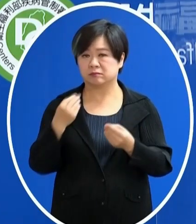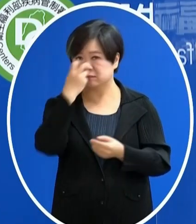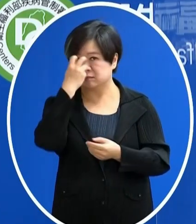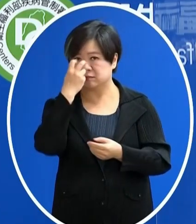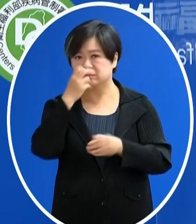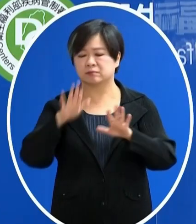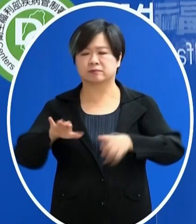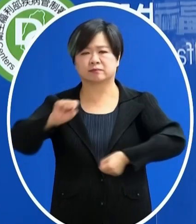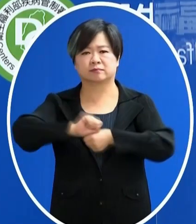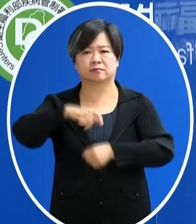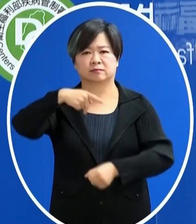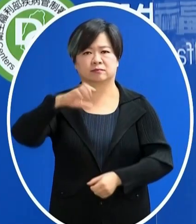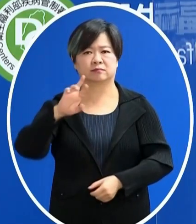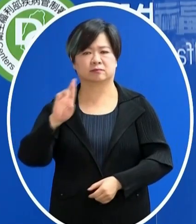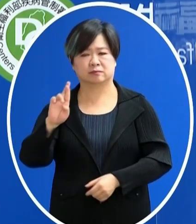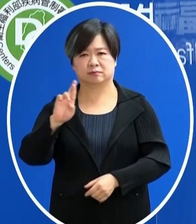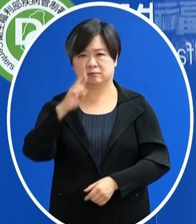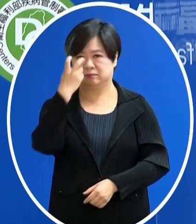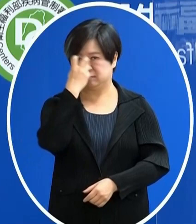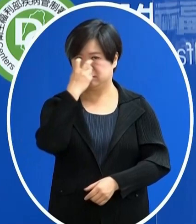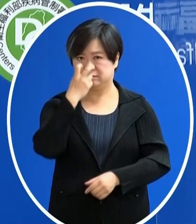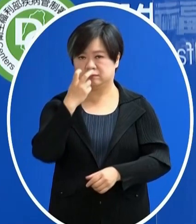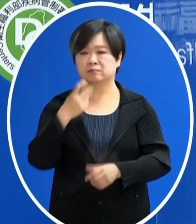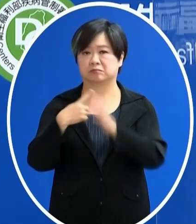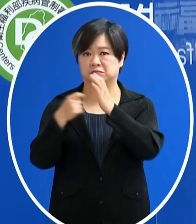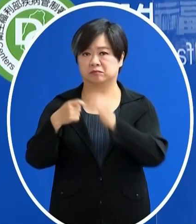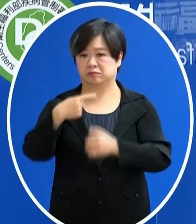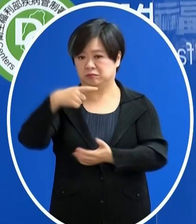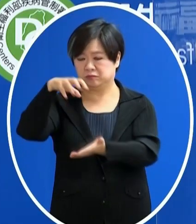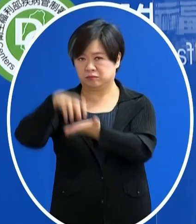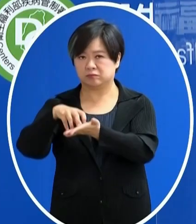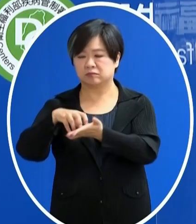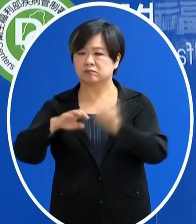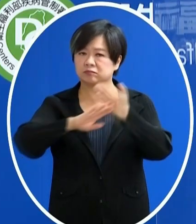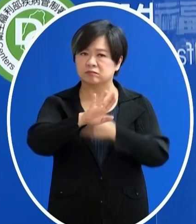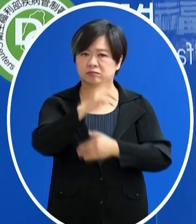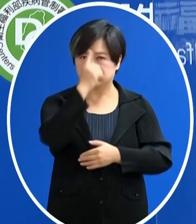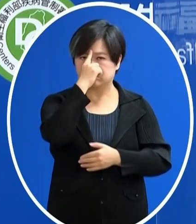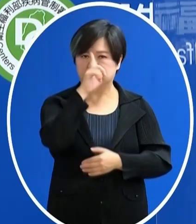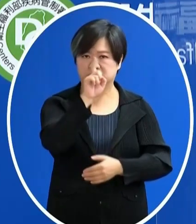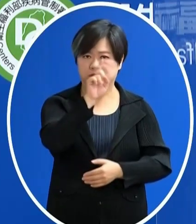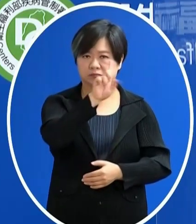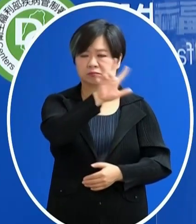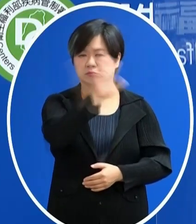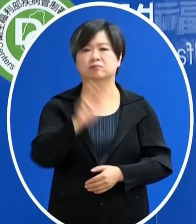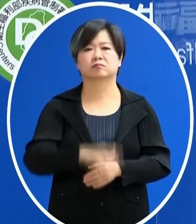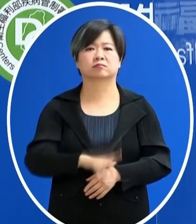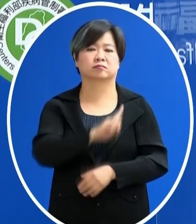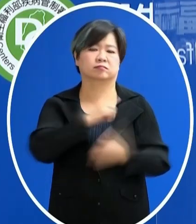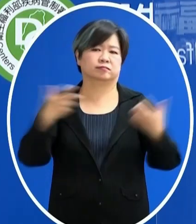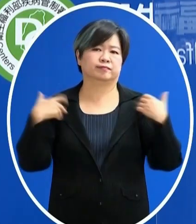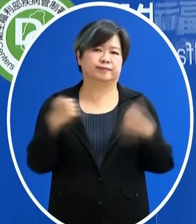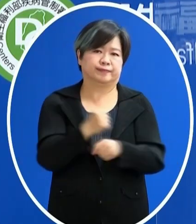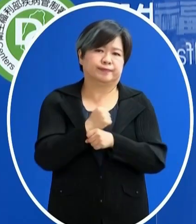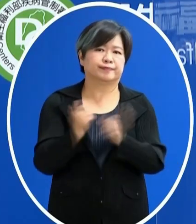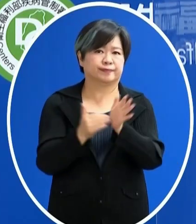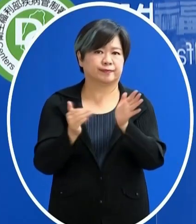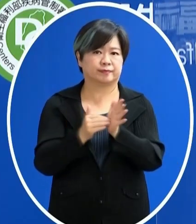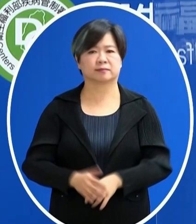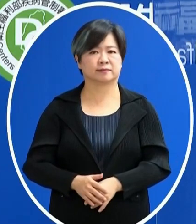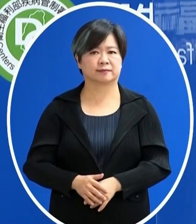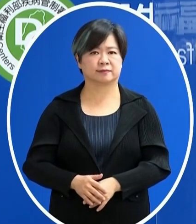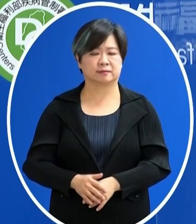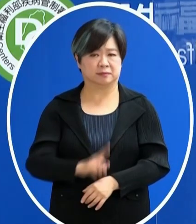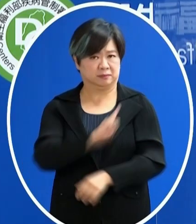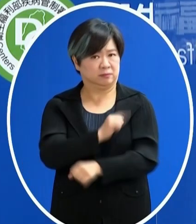说，入境旅游疫情的第三级的地区，它走长程航班的那3天居家检疫。那